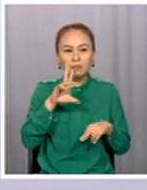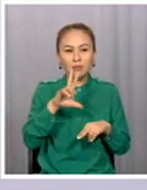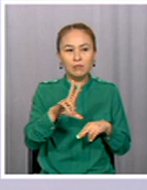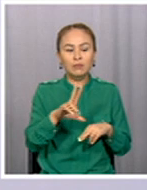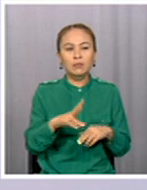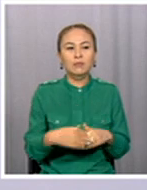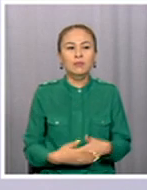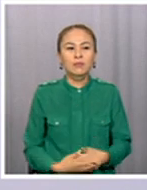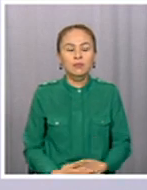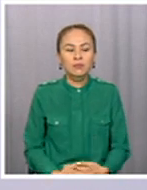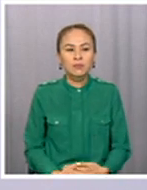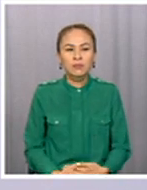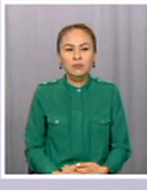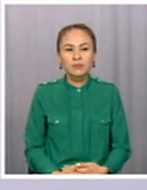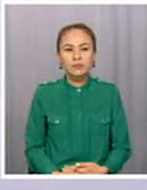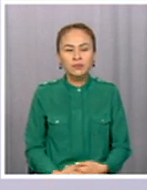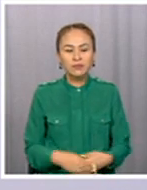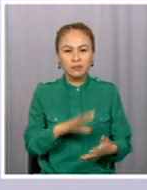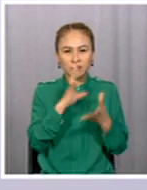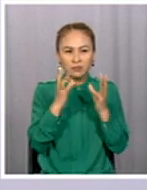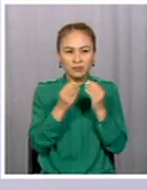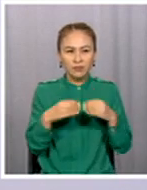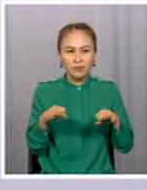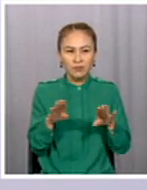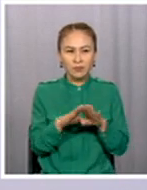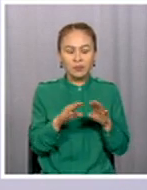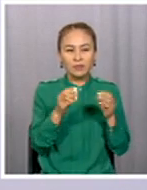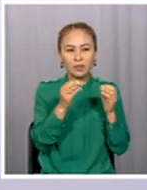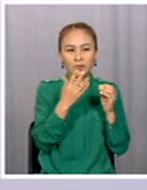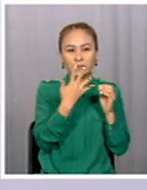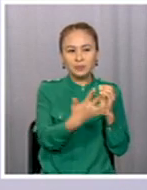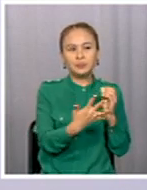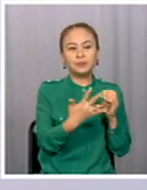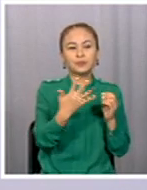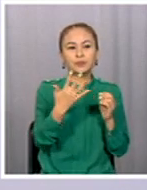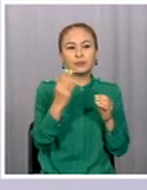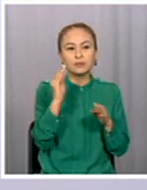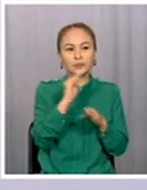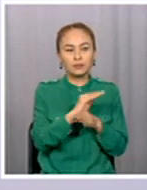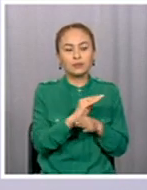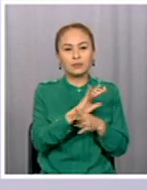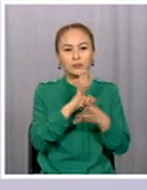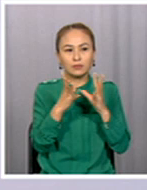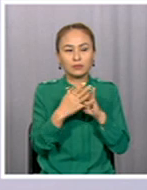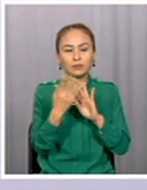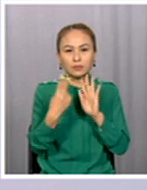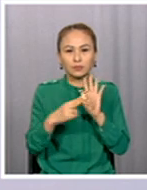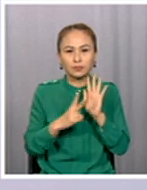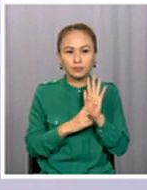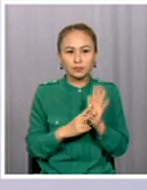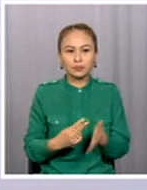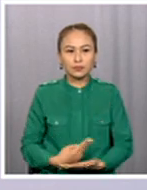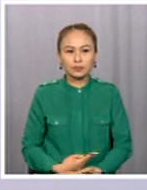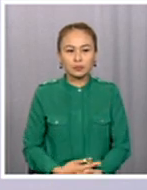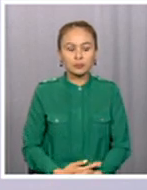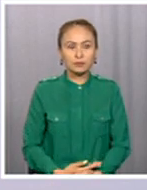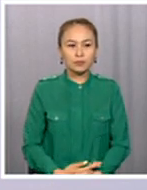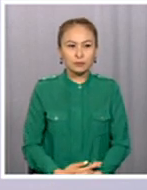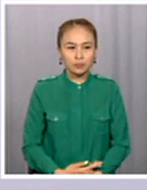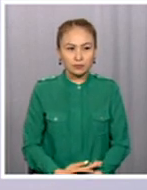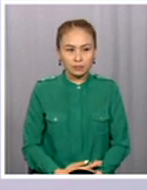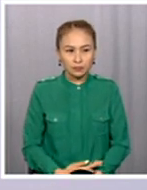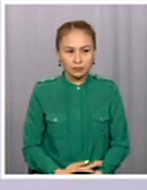балға алған оқушылар. Олай болса, балар 5 және 4 алған оқушылардың жалпы саны 27 оқушы екен. Жазып